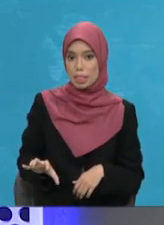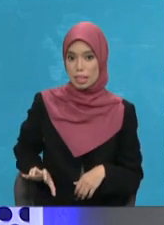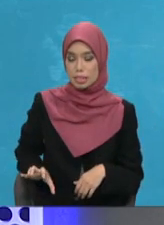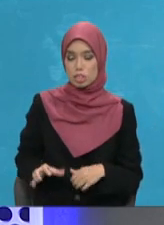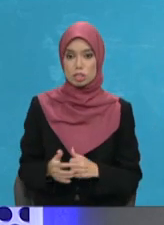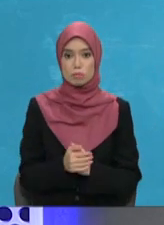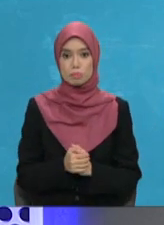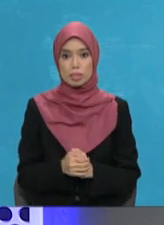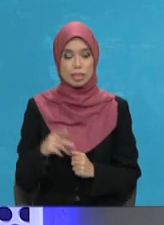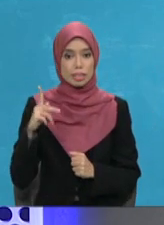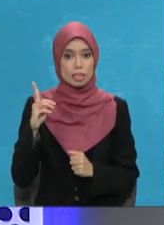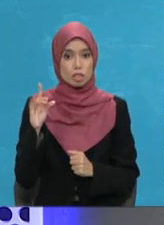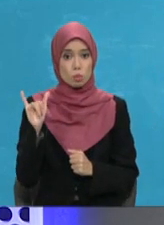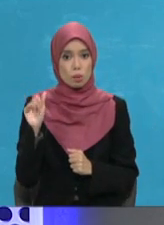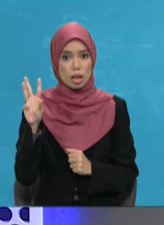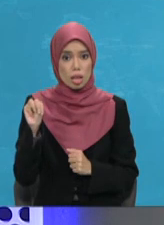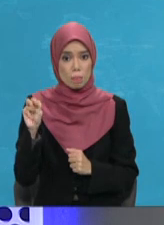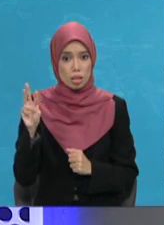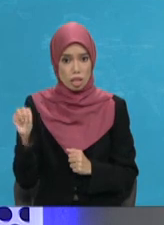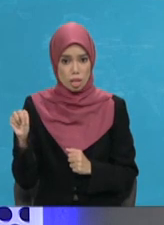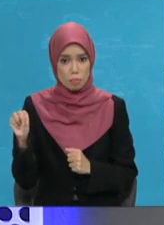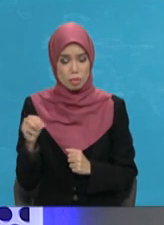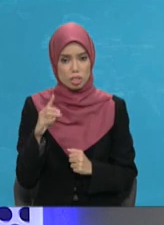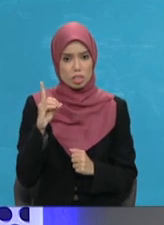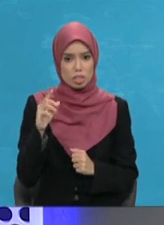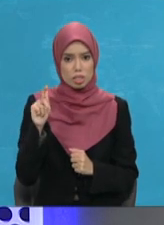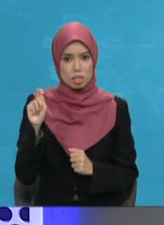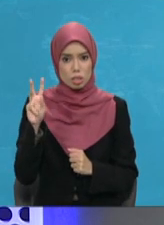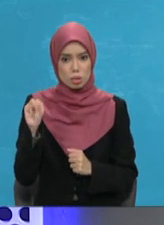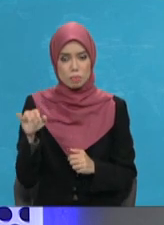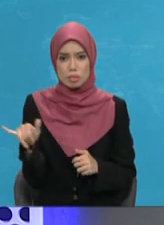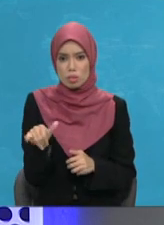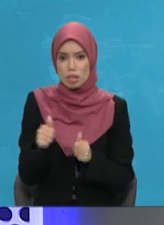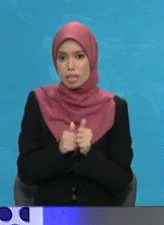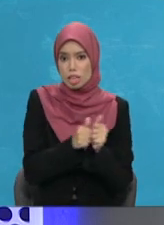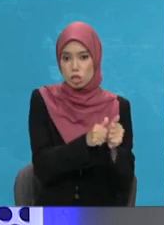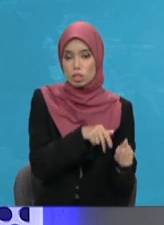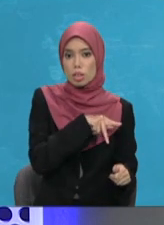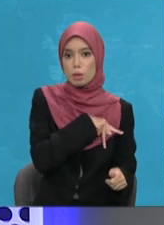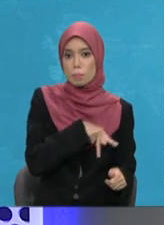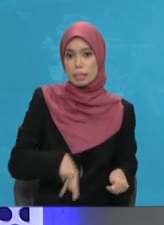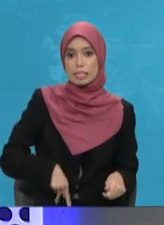ke bawah dunia Maha Mulia ialah dulian teraman Mulia Paroki Pangeran Muda Abdul